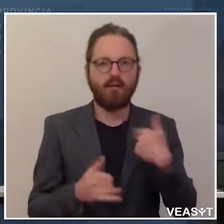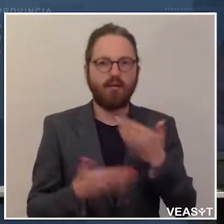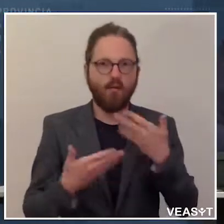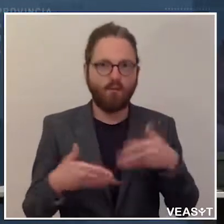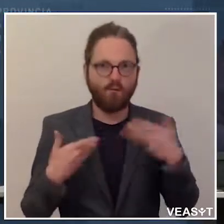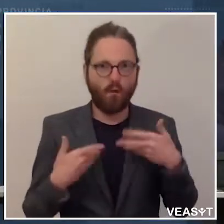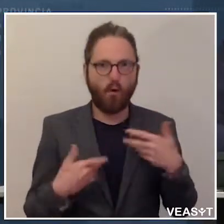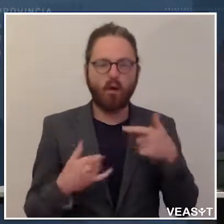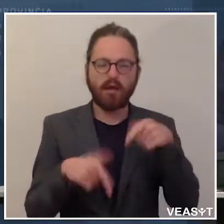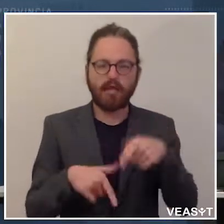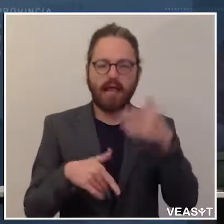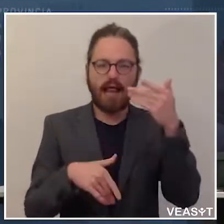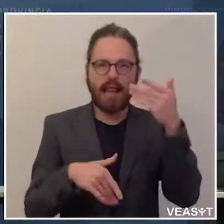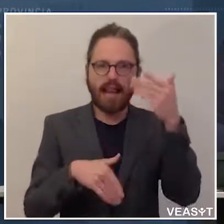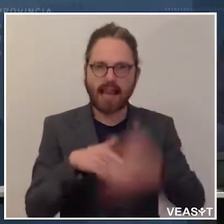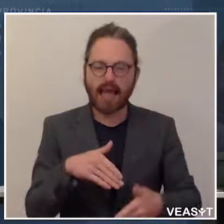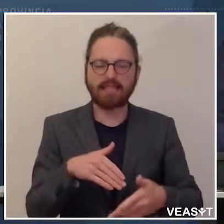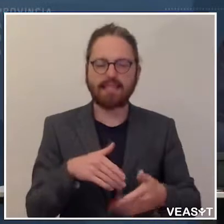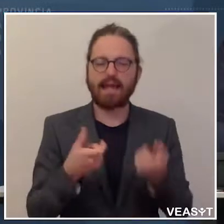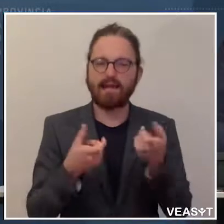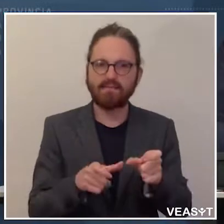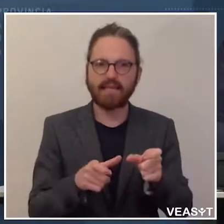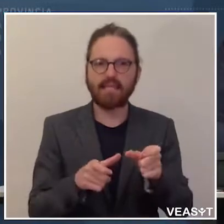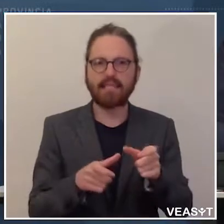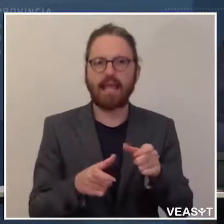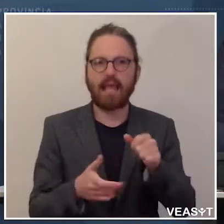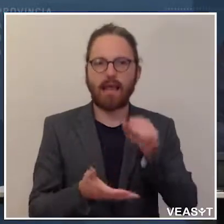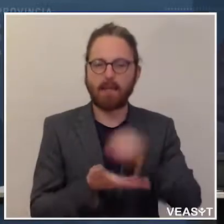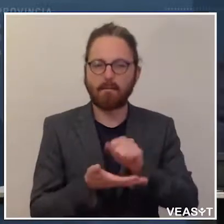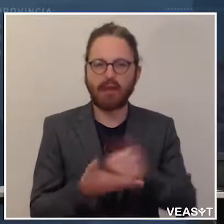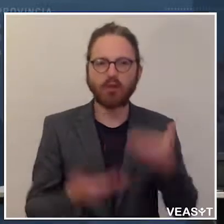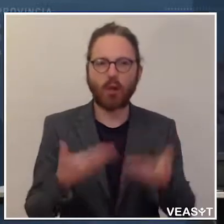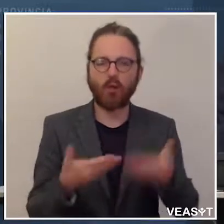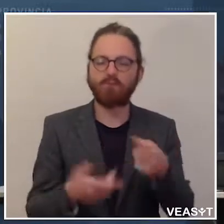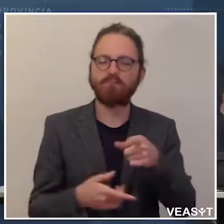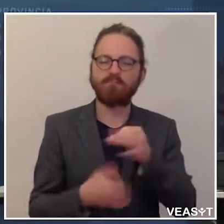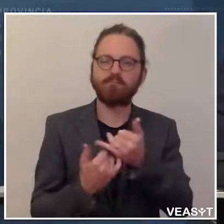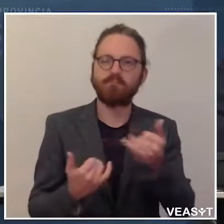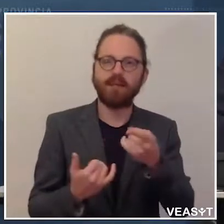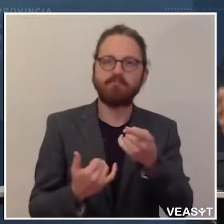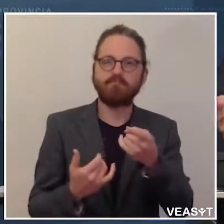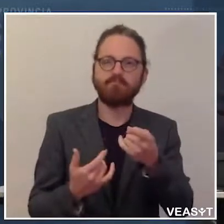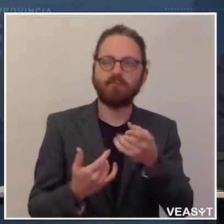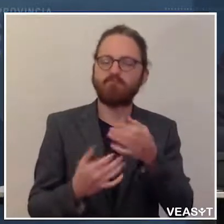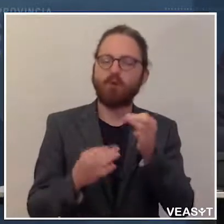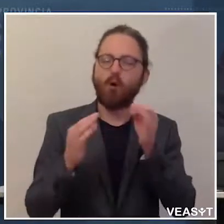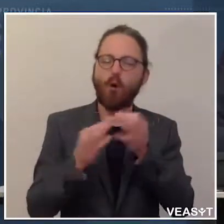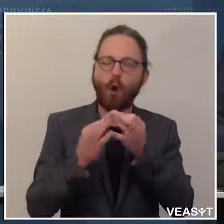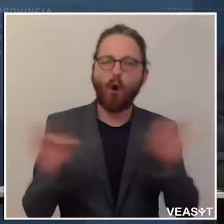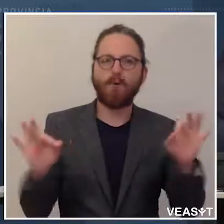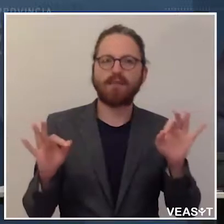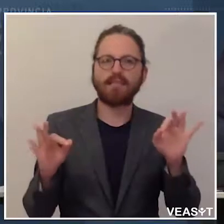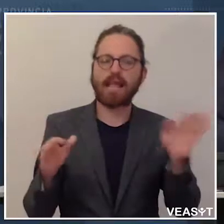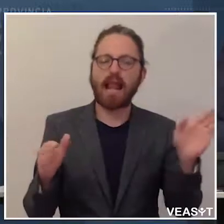estati let the fixer i8l pressi conferenze assistere di simboli o fece l app su stoffa